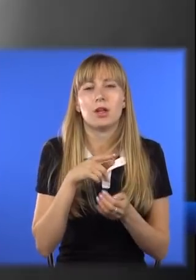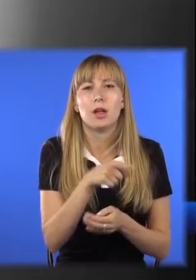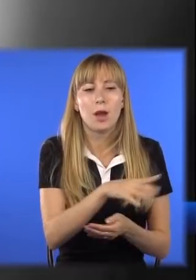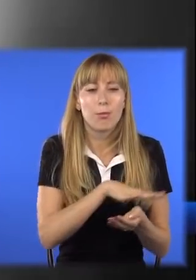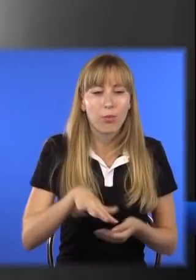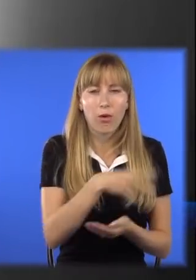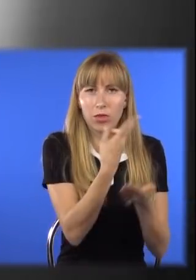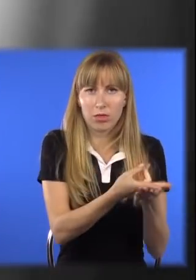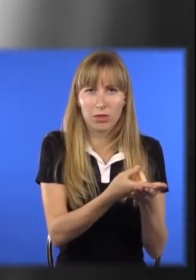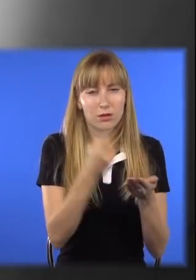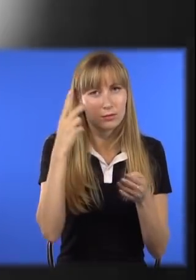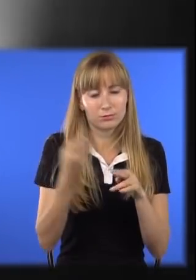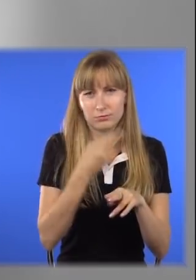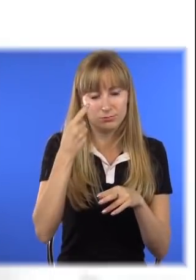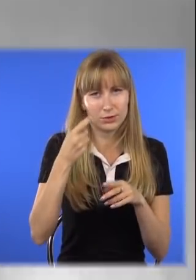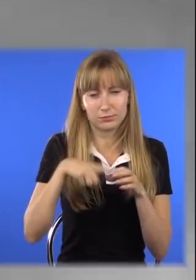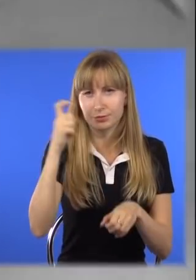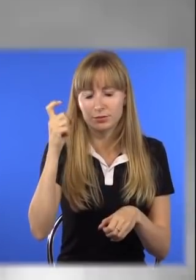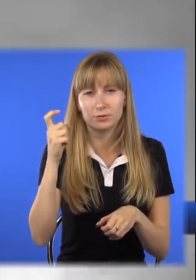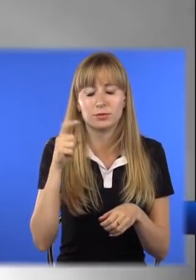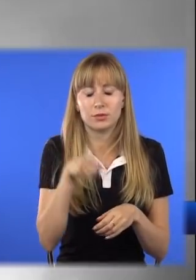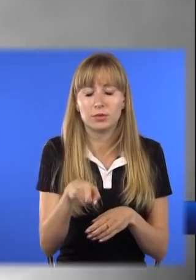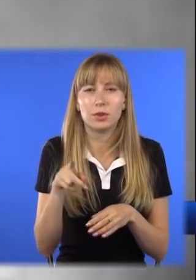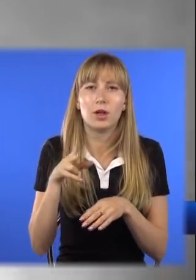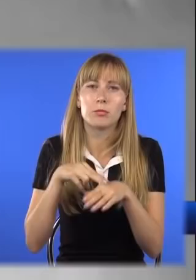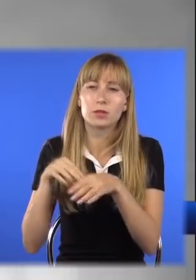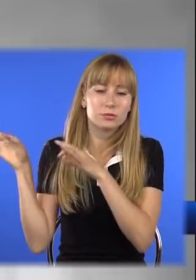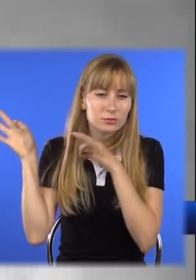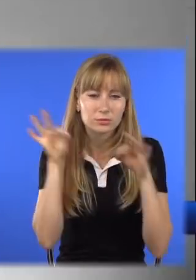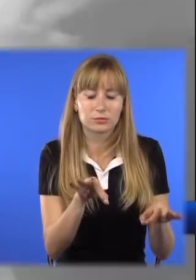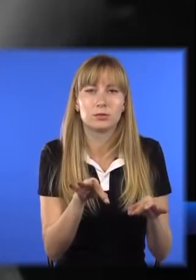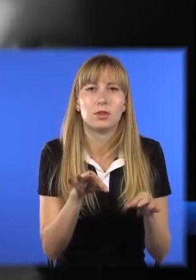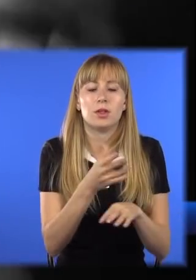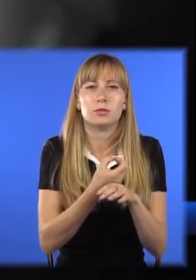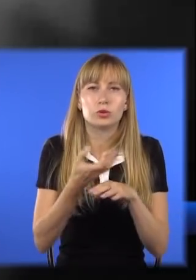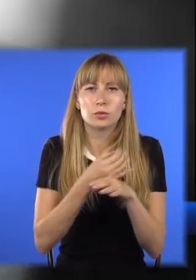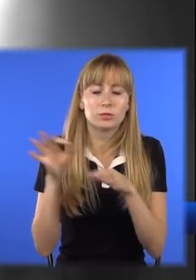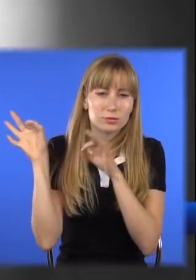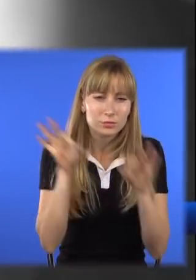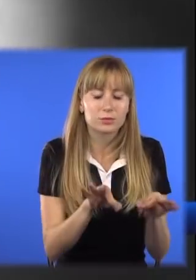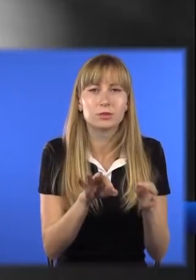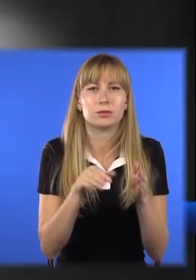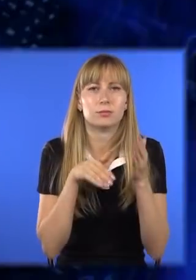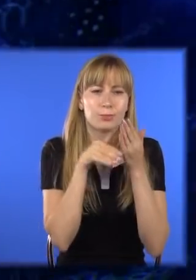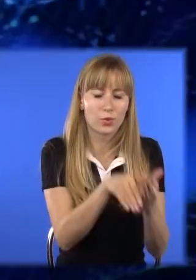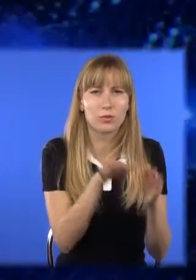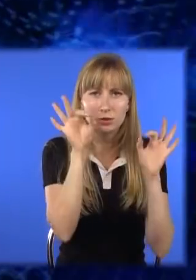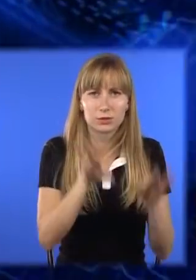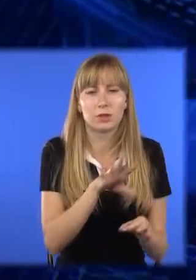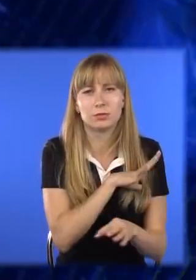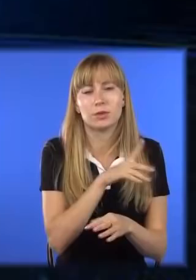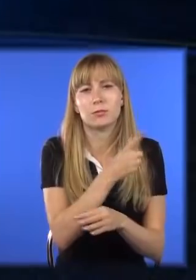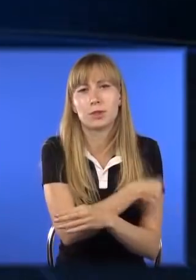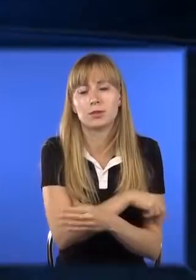поліції. Правоохоронці надали студентці першу допомогу, а медики швидкої відвезли дівчину до лікарні.